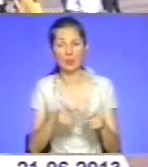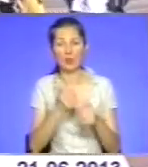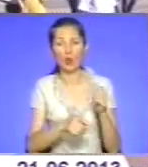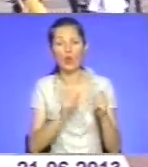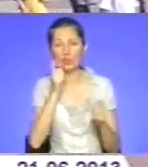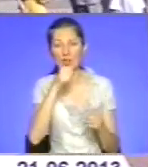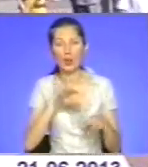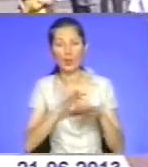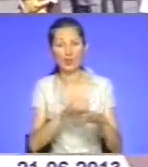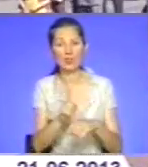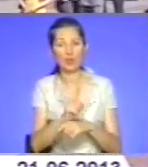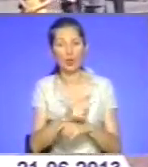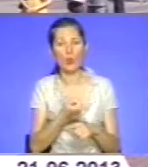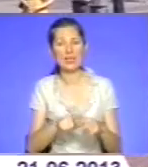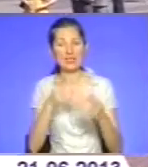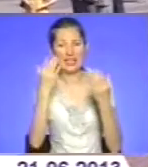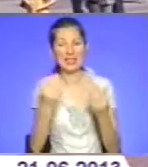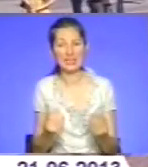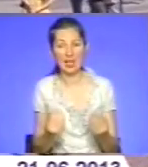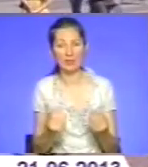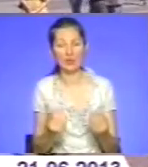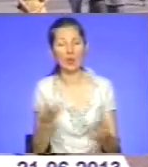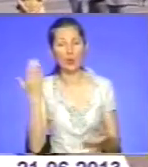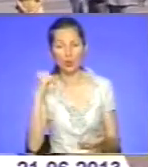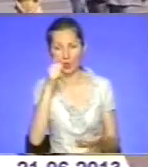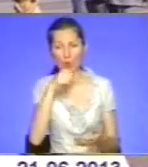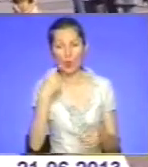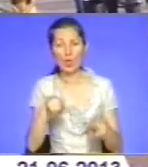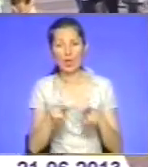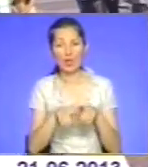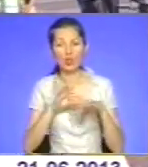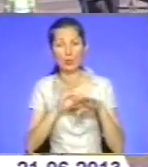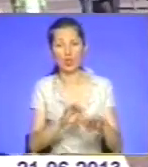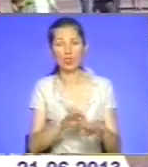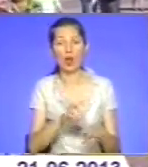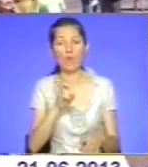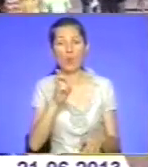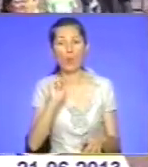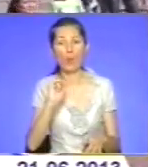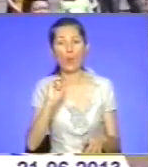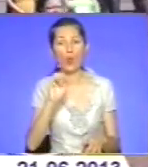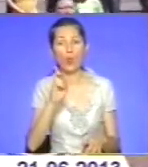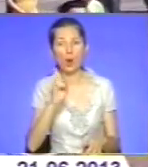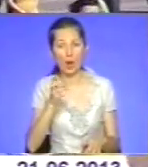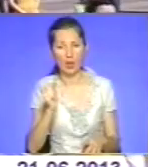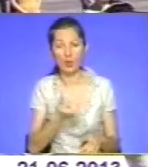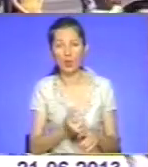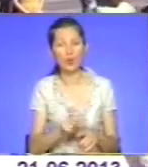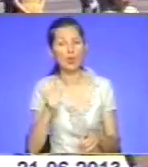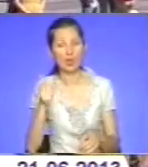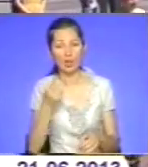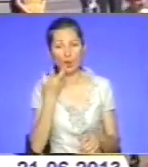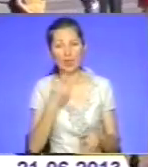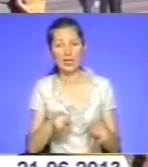проводиться в Тернополі цей день. І в прошлому році до нас приїжджав Сергій Назарович Бубко. Це дуже класно, коли такі дні проводяться